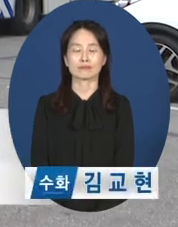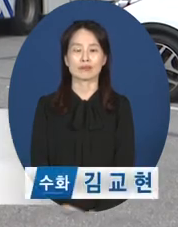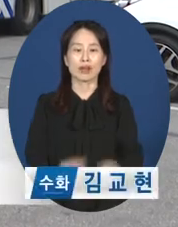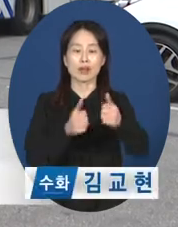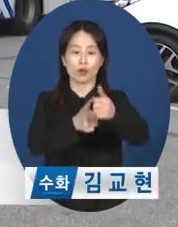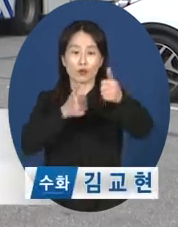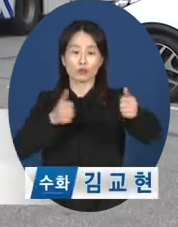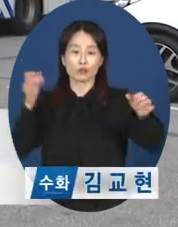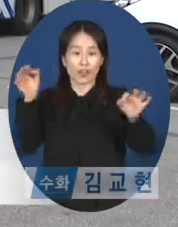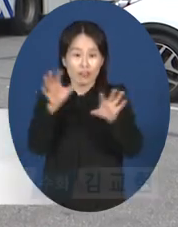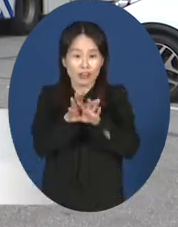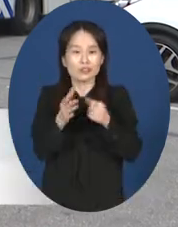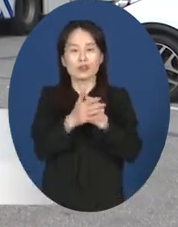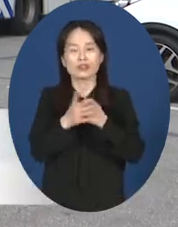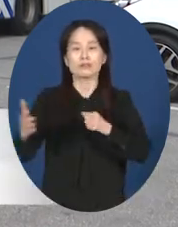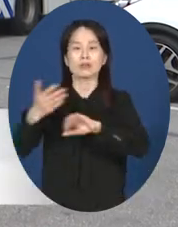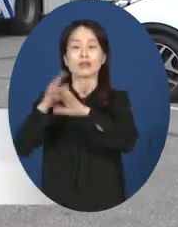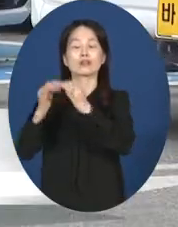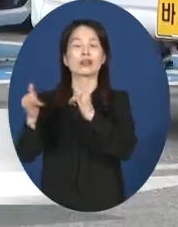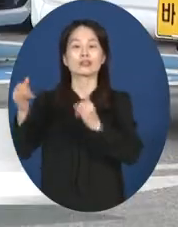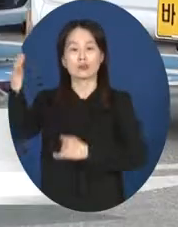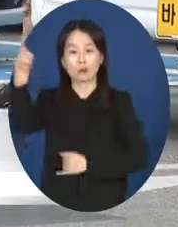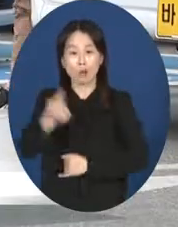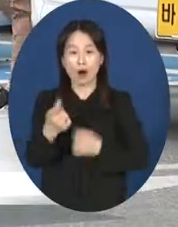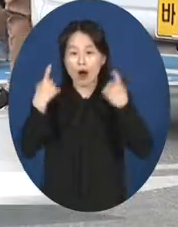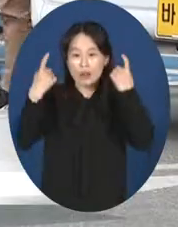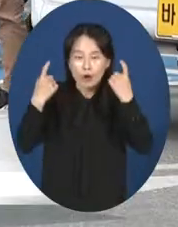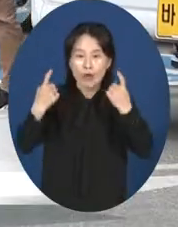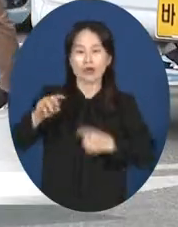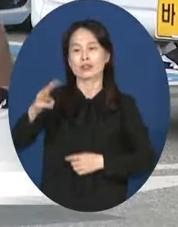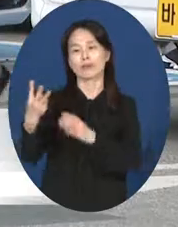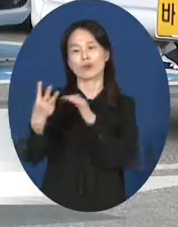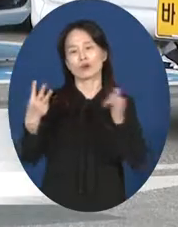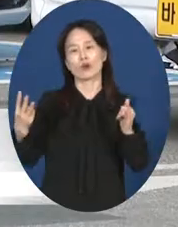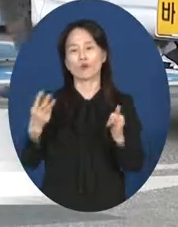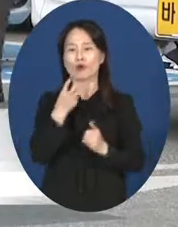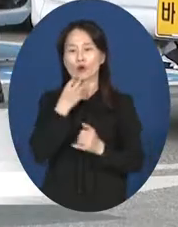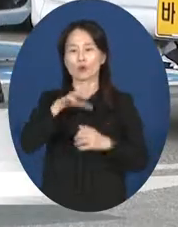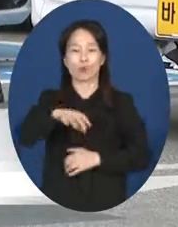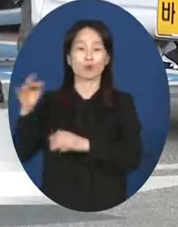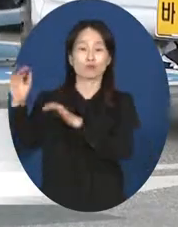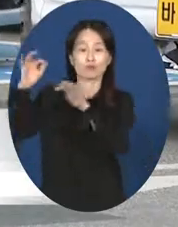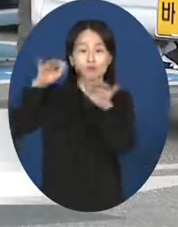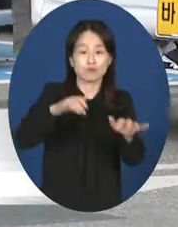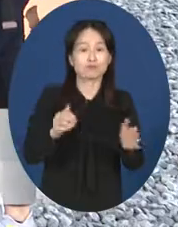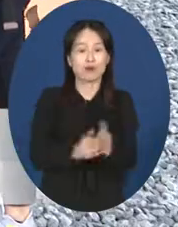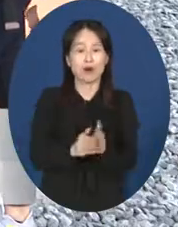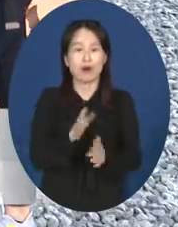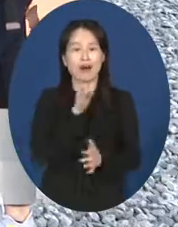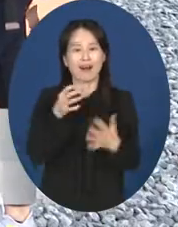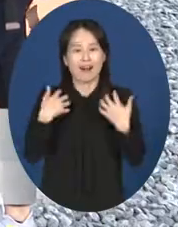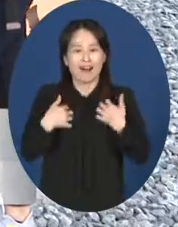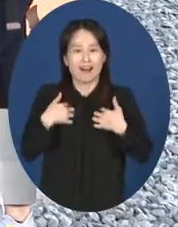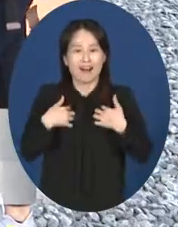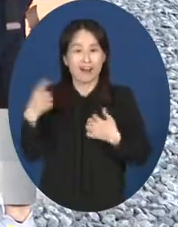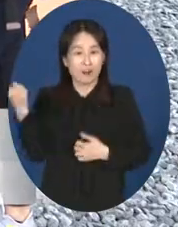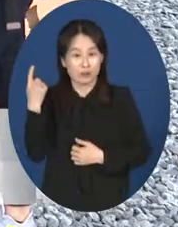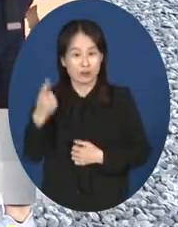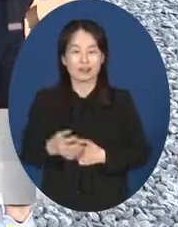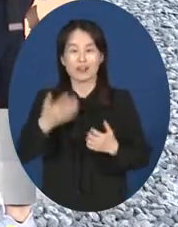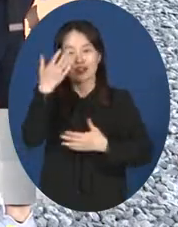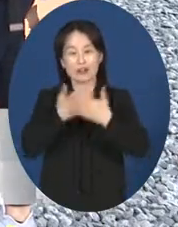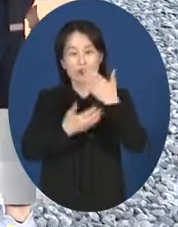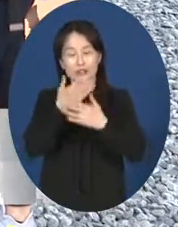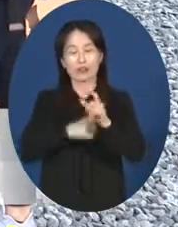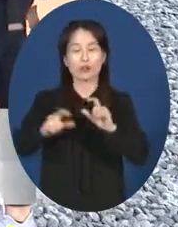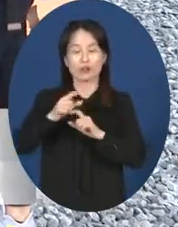거리두기 해제에 따라 외국인 관광객 300여 명이 단체로 경기도를 찾았습니다. 참 반가운 소식이죠. 영상으로 좀